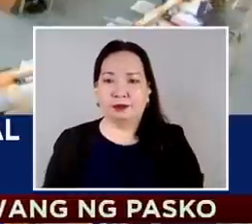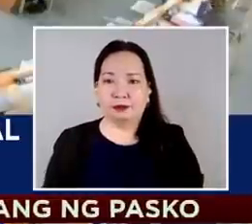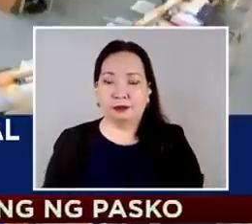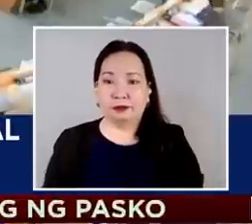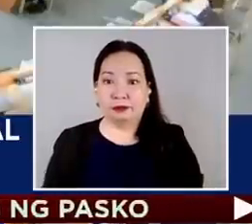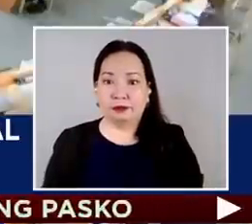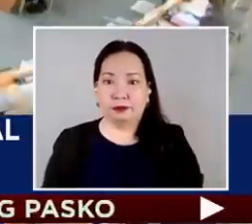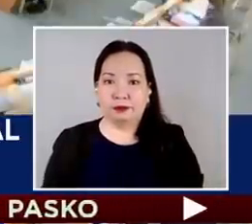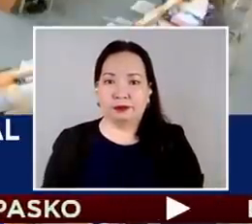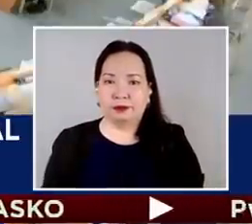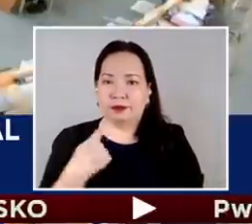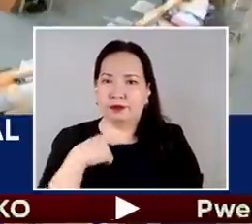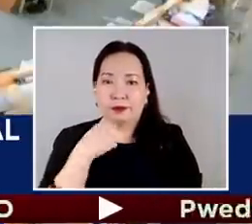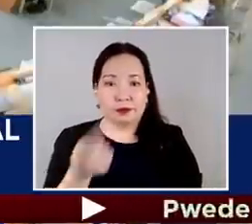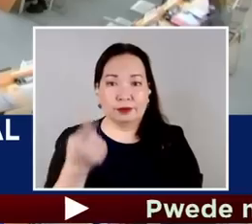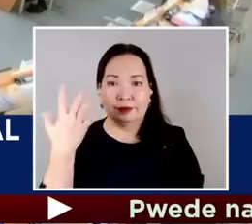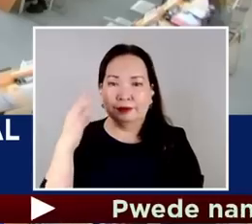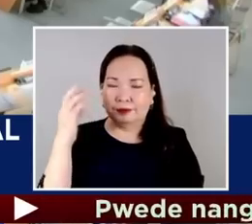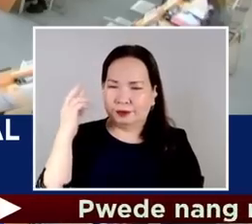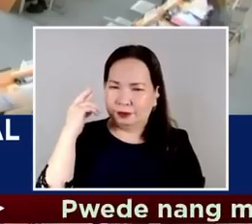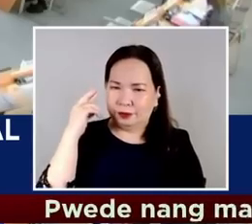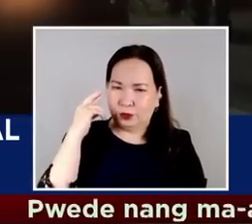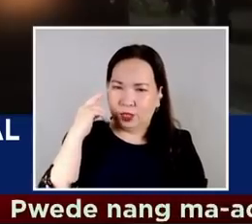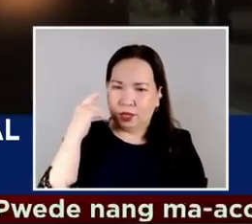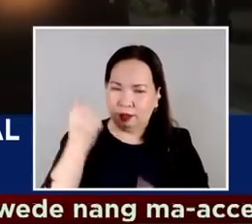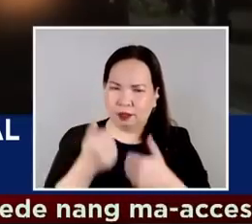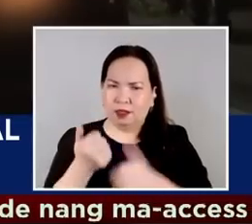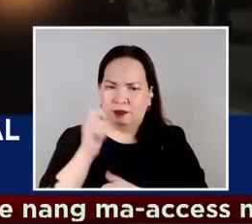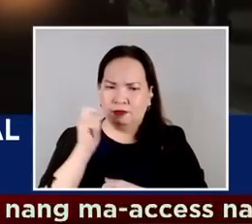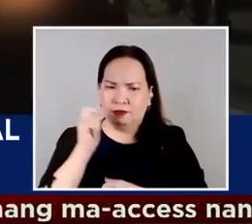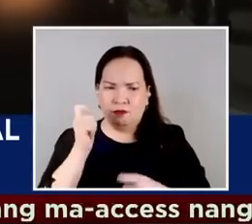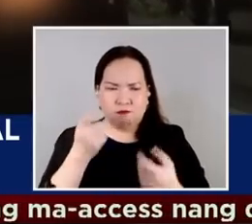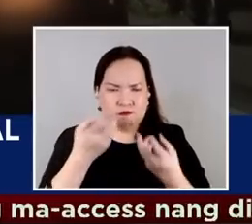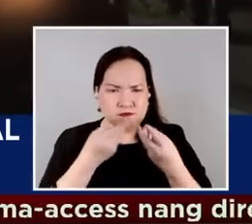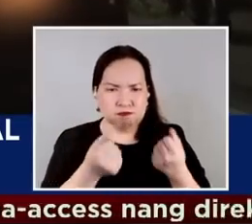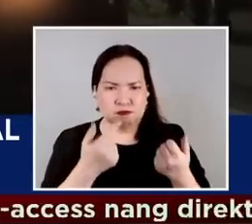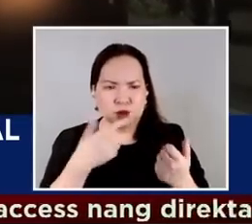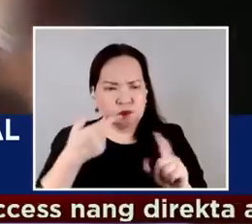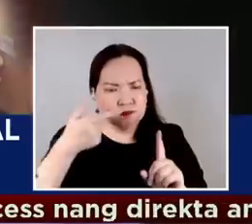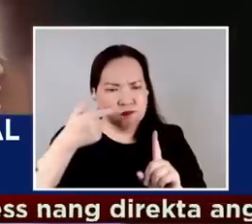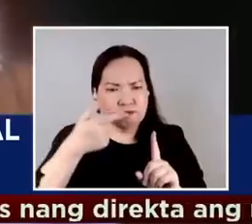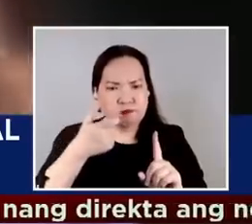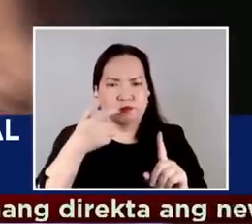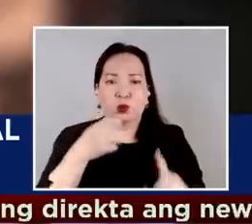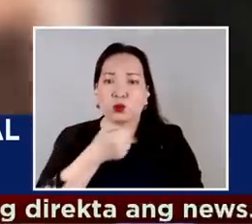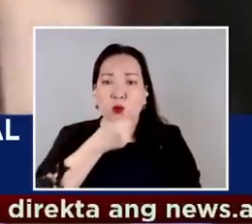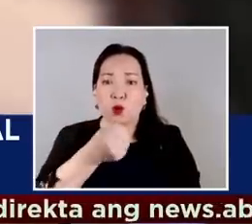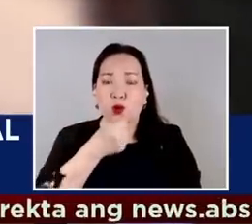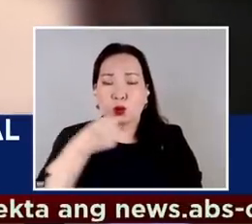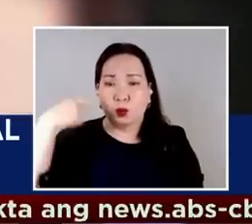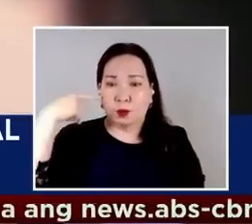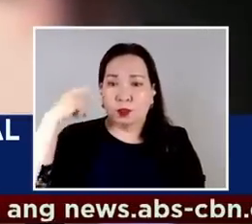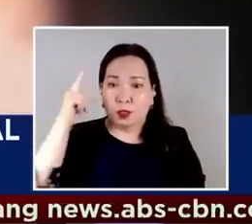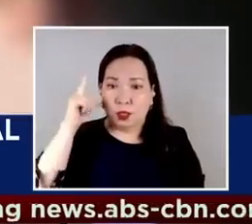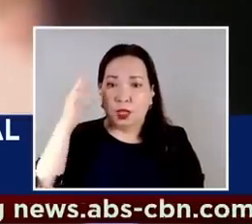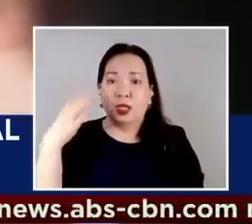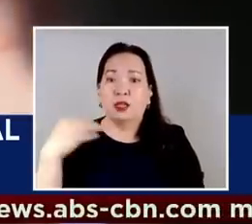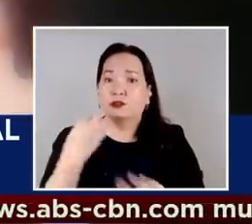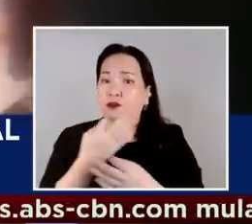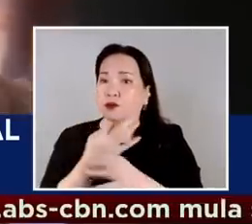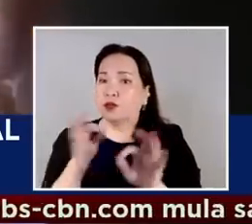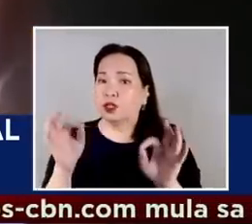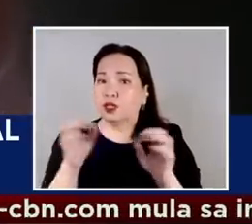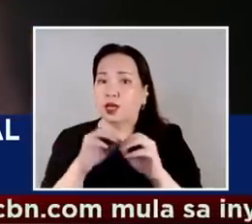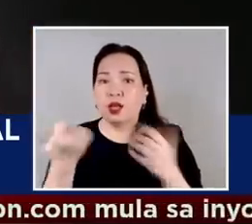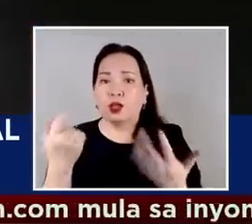ni Remulla, ang mabilis na pag-imbestiga sa pagpaslang ng mamamahayag na si Percy Lapid, ang pagpapalaya sa may 700